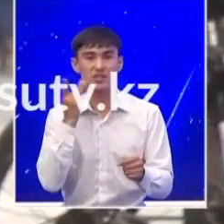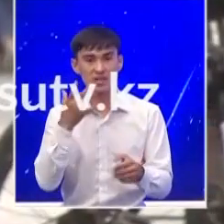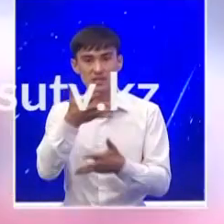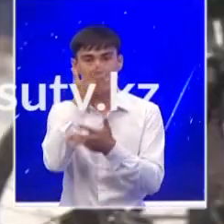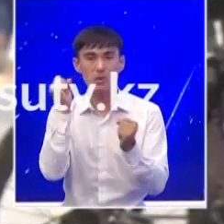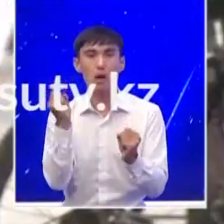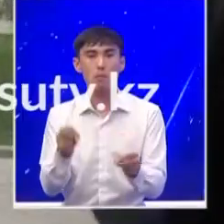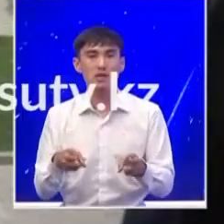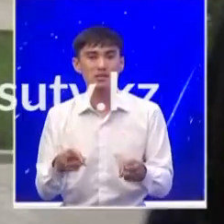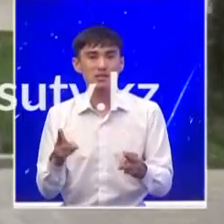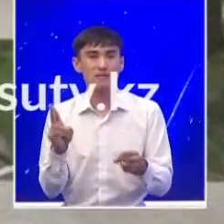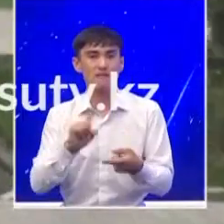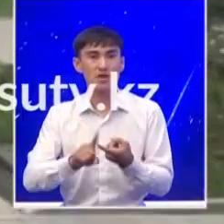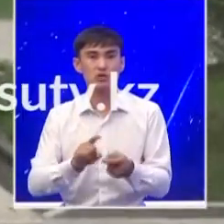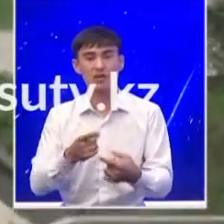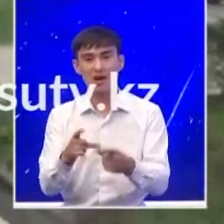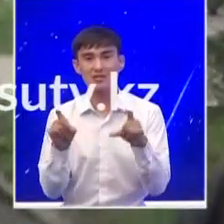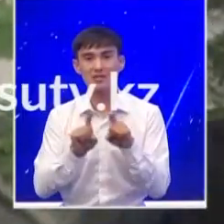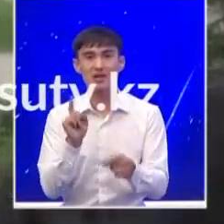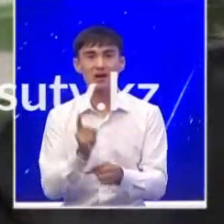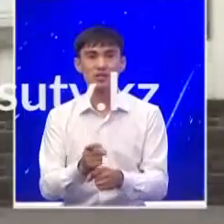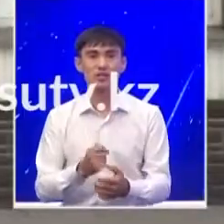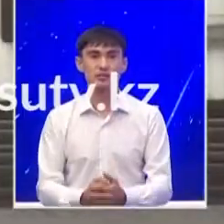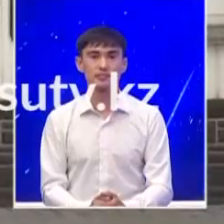об опасном вирусе и карантинных ограничениях.